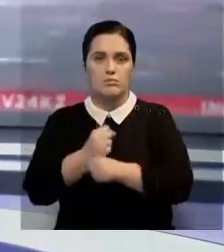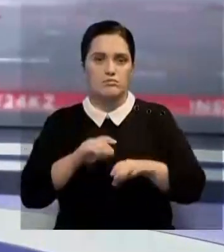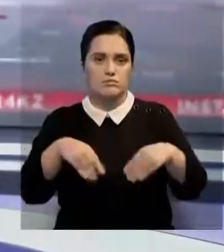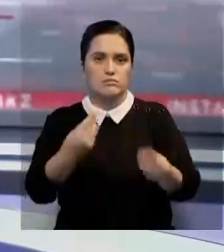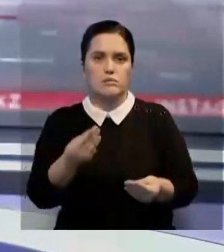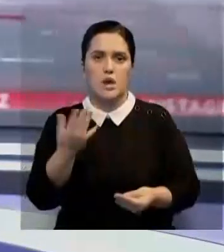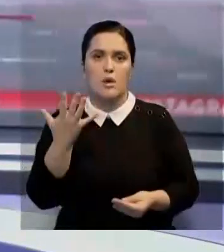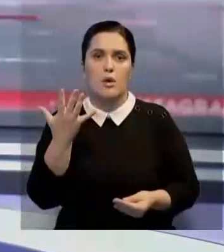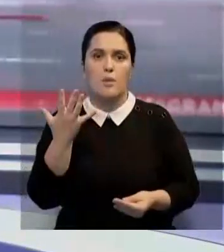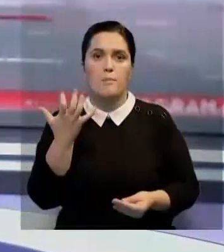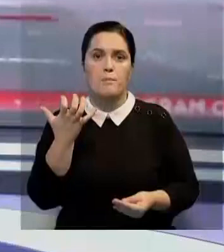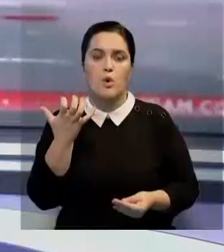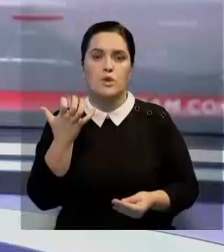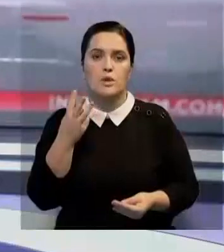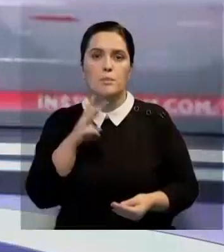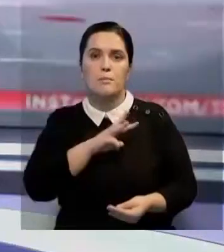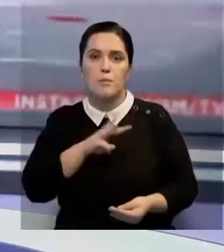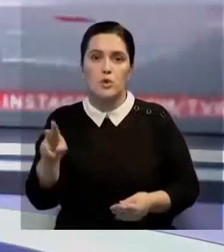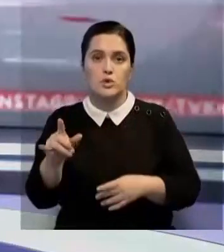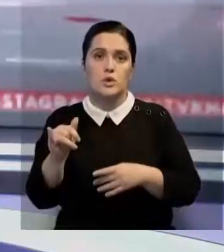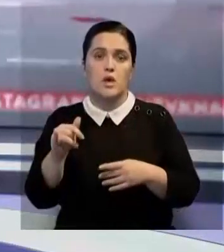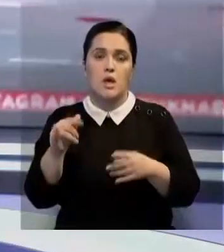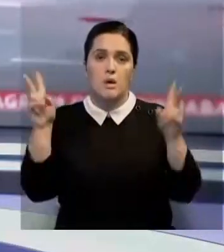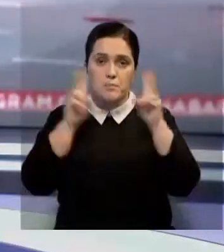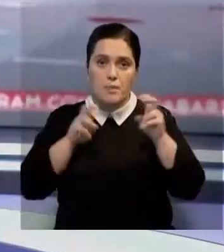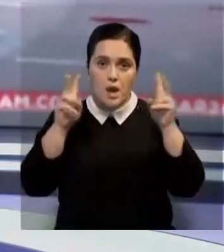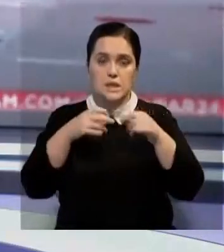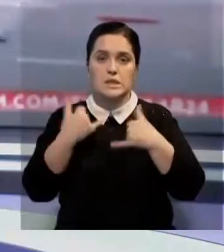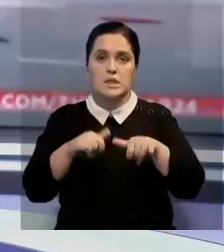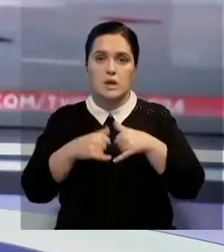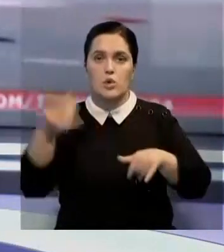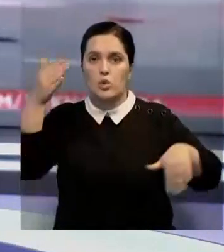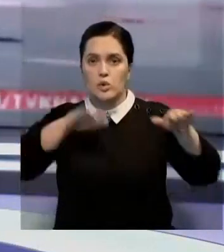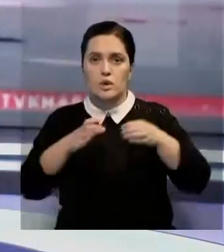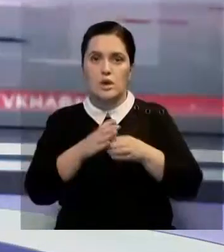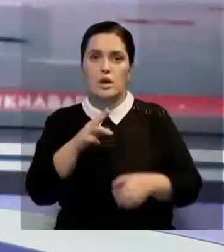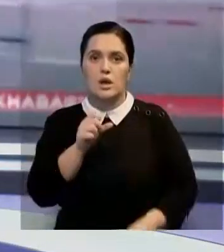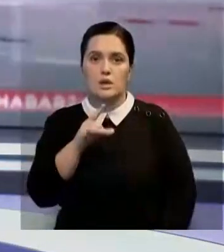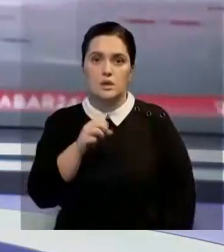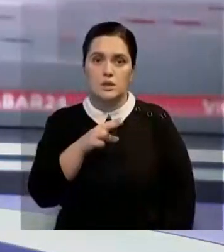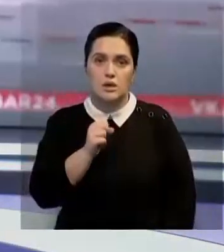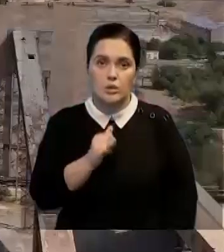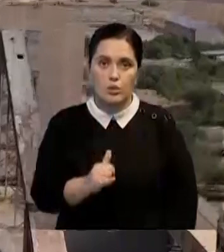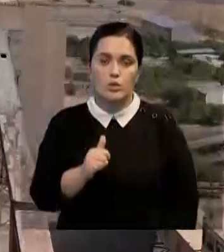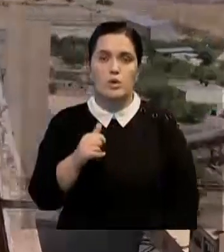Также компания провела модернизацию столовых в горно-перерабатывающих комплексах «Каратау» и «Чулактау».